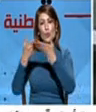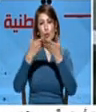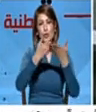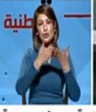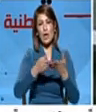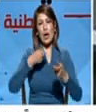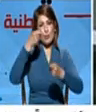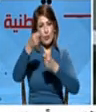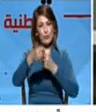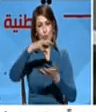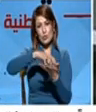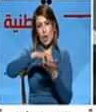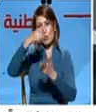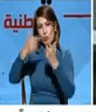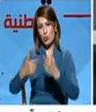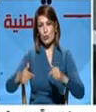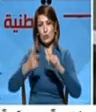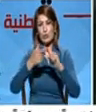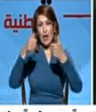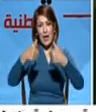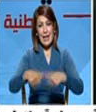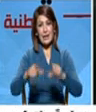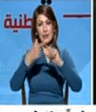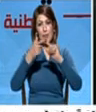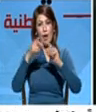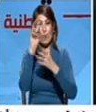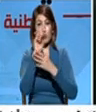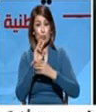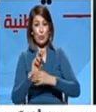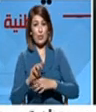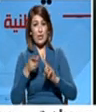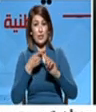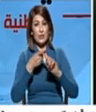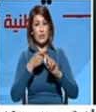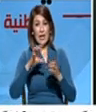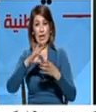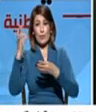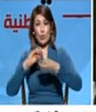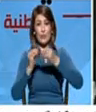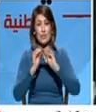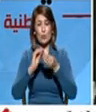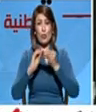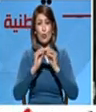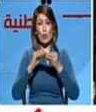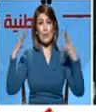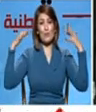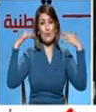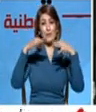وتبقى منظومه في حاجه الى المراجعه الاشكاليات اللي عرفتها